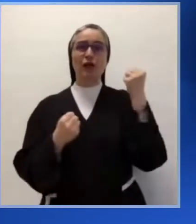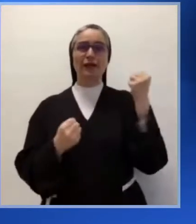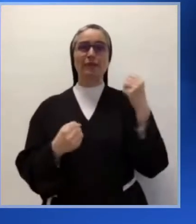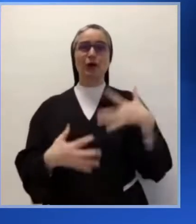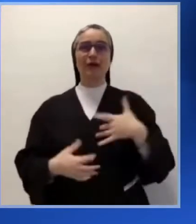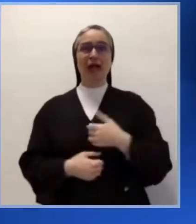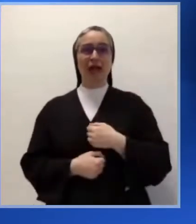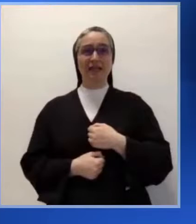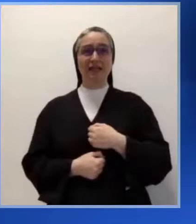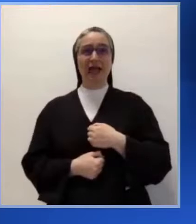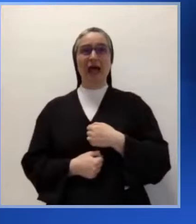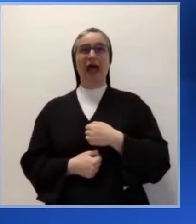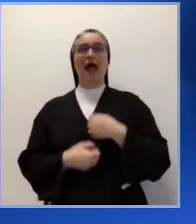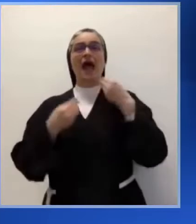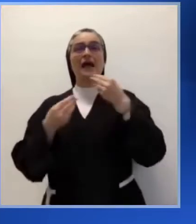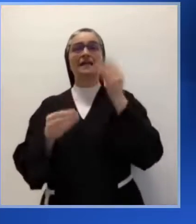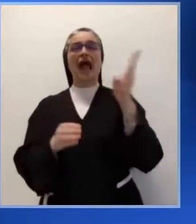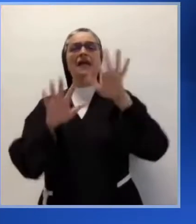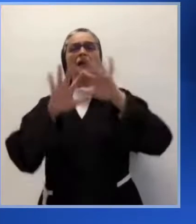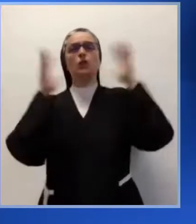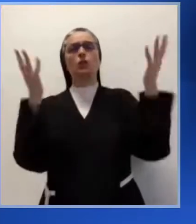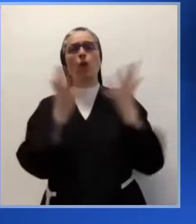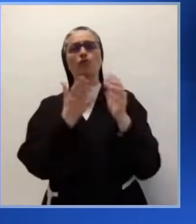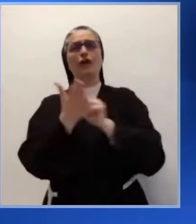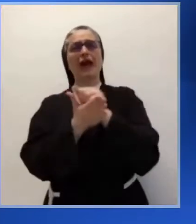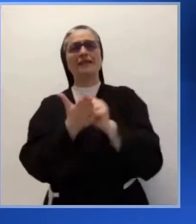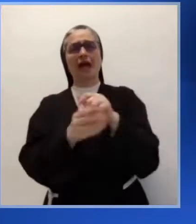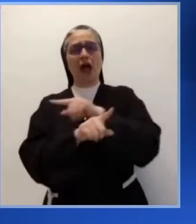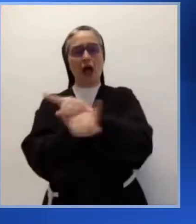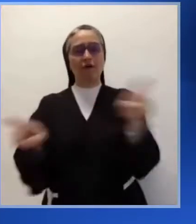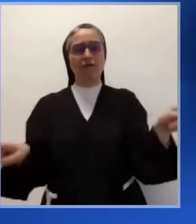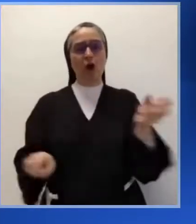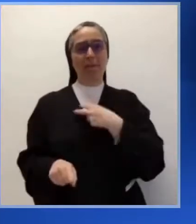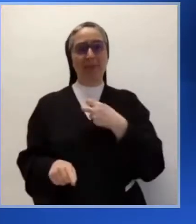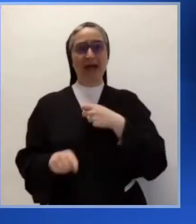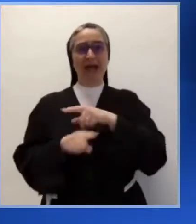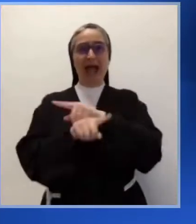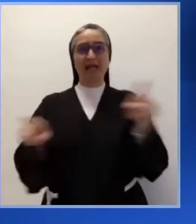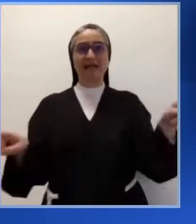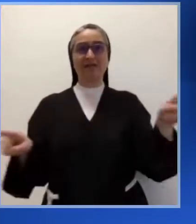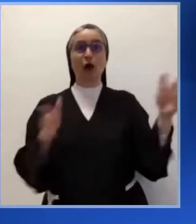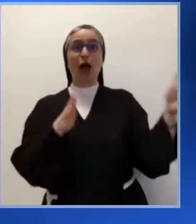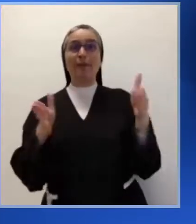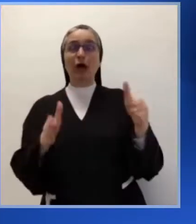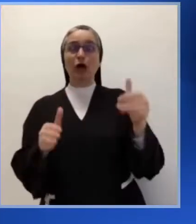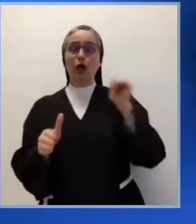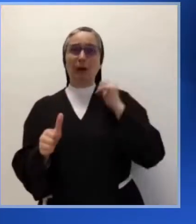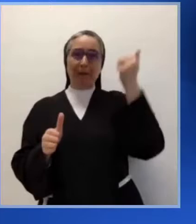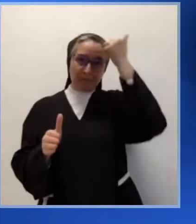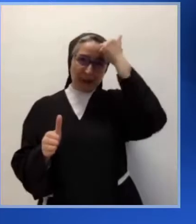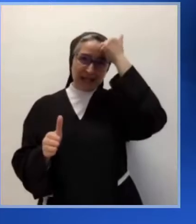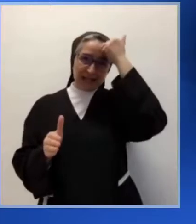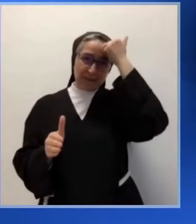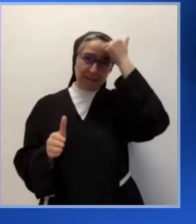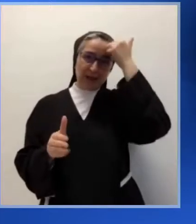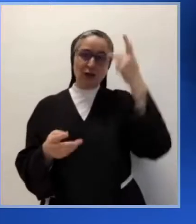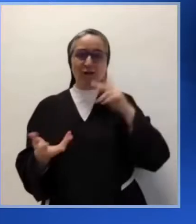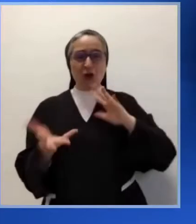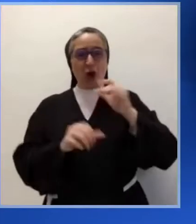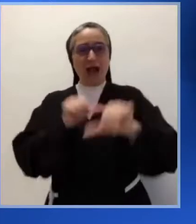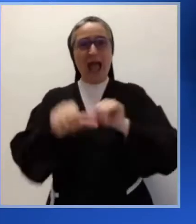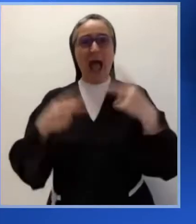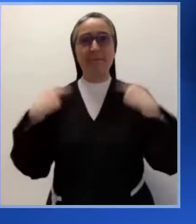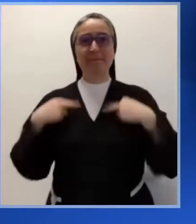et remissionem omnium peccatorum vostrorum, spatium vere et fructuose penitentiae, cor sempre